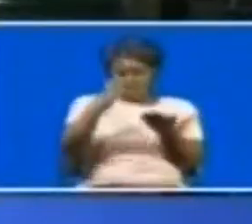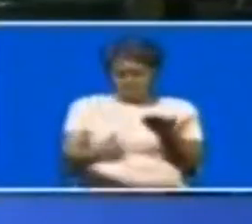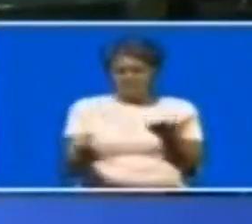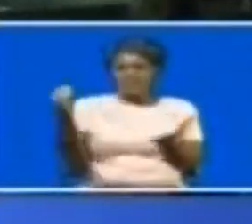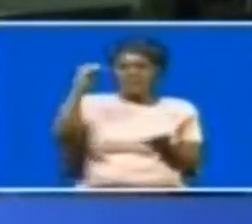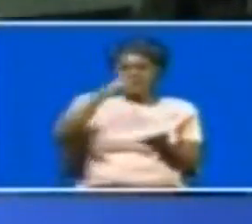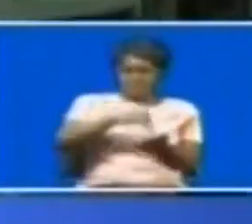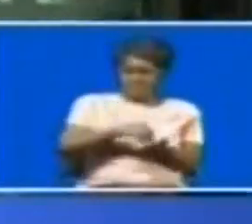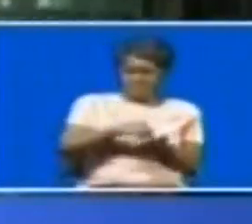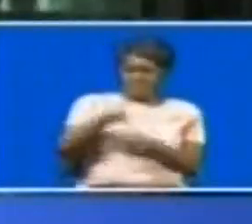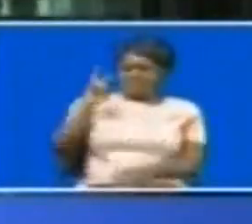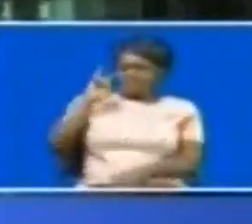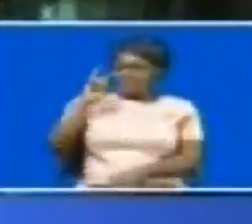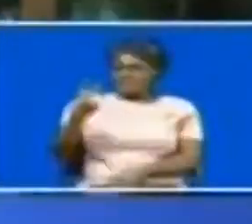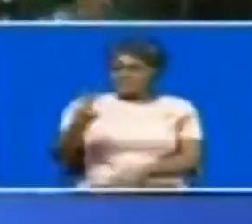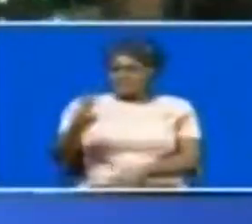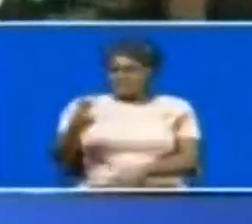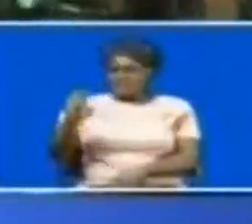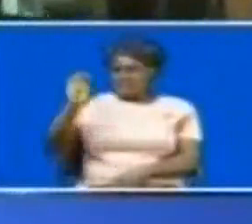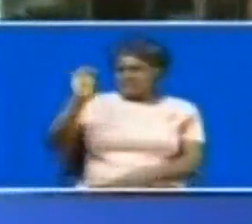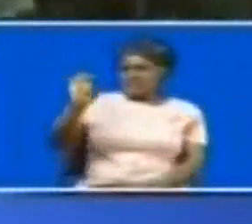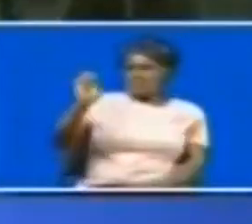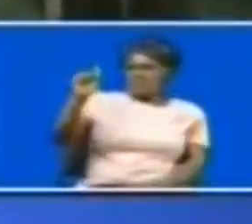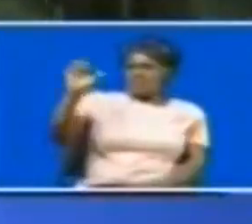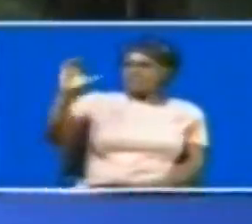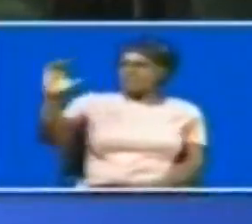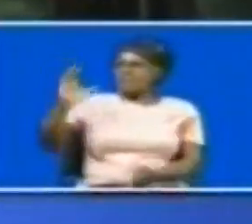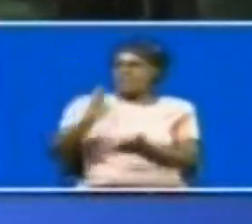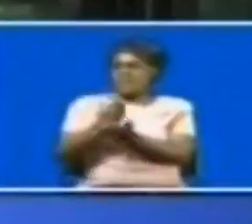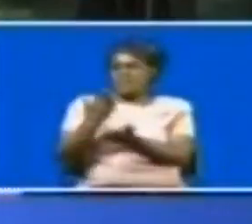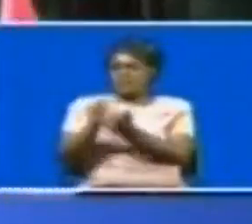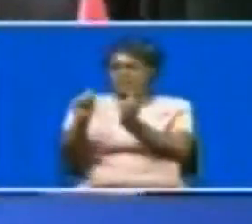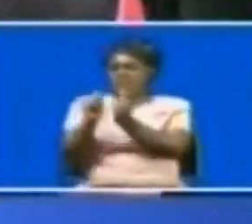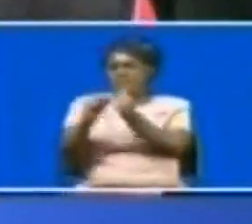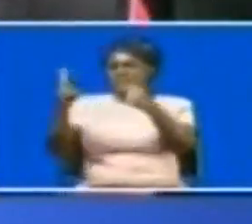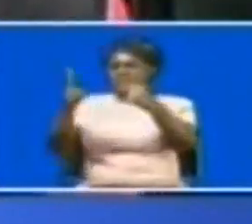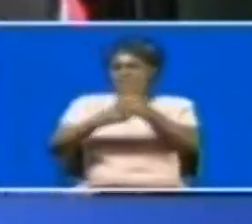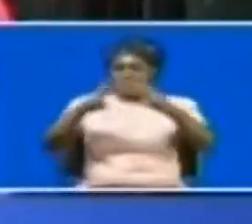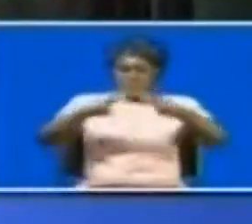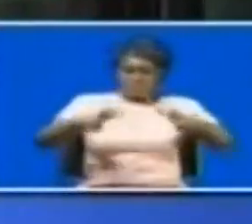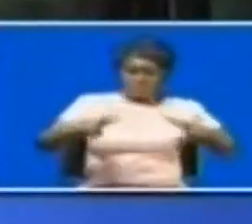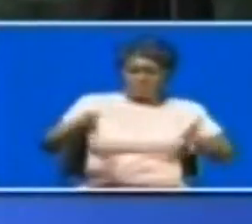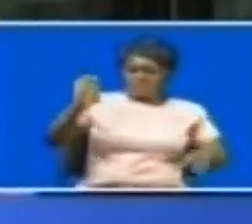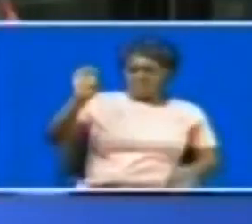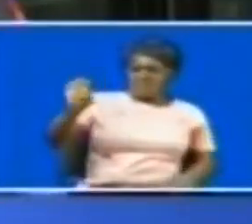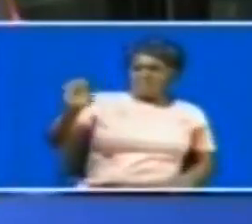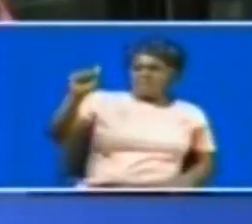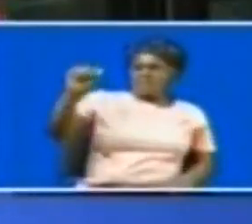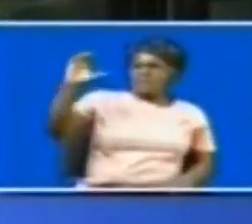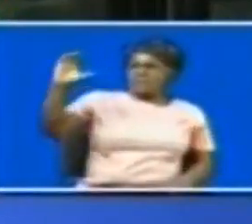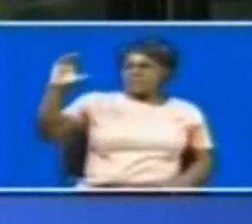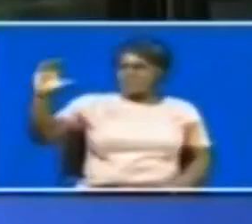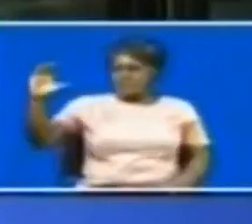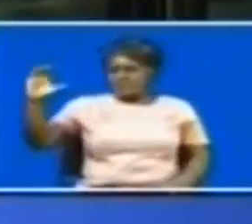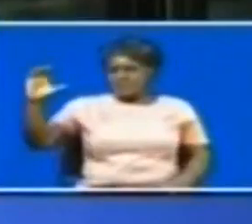Wikendi nyingine na tunashuhudia kamata za eacc kati ya 17 wanaosakwa na tume hii ya kupambana na